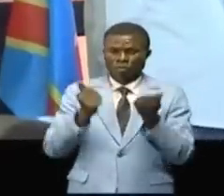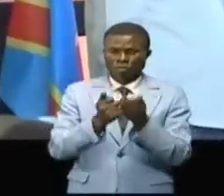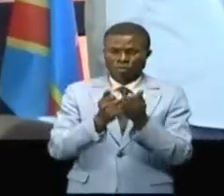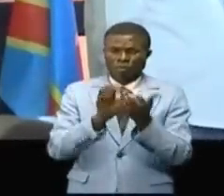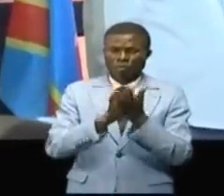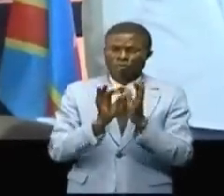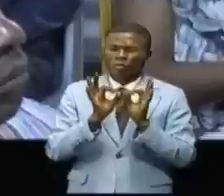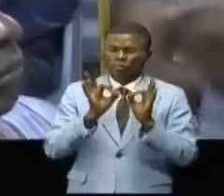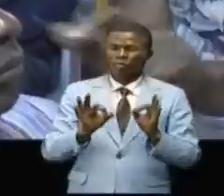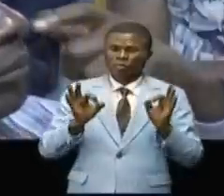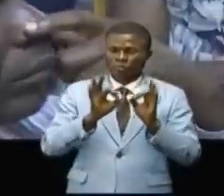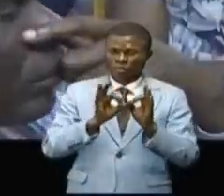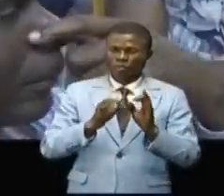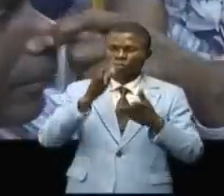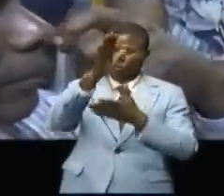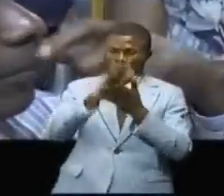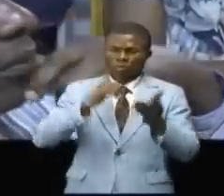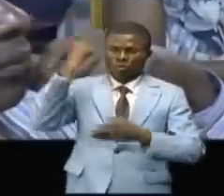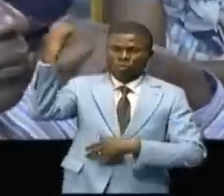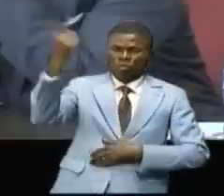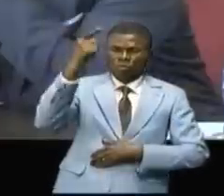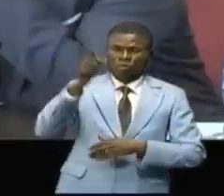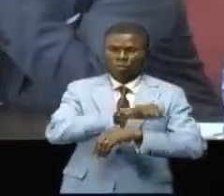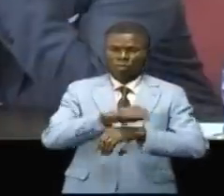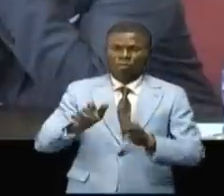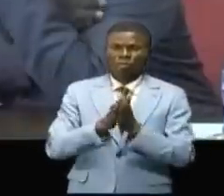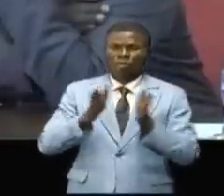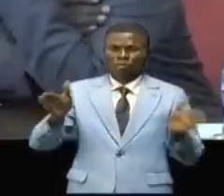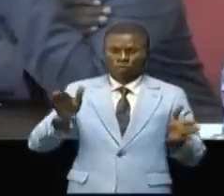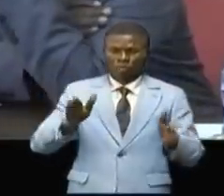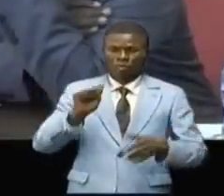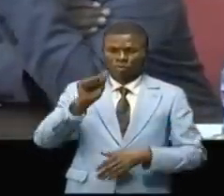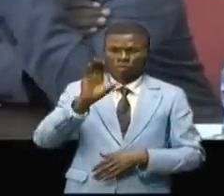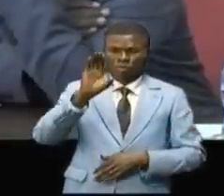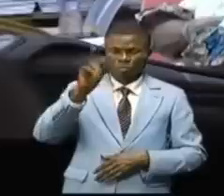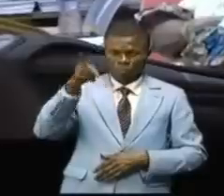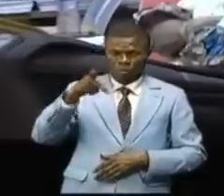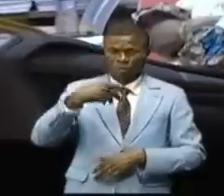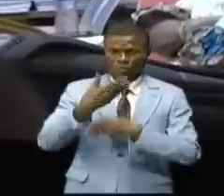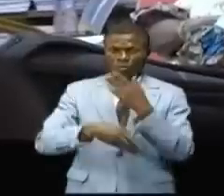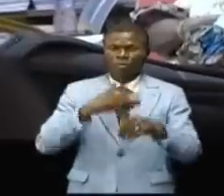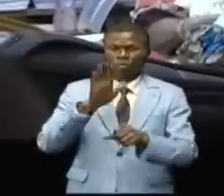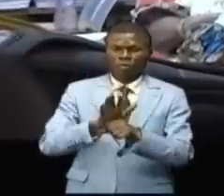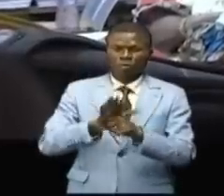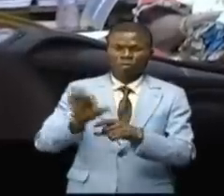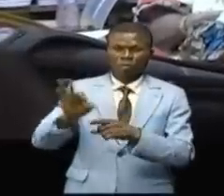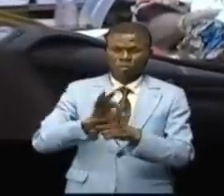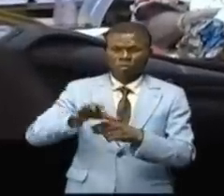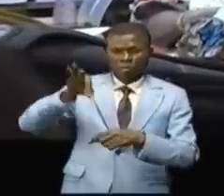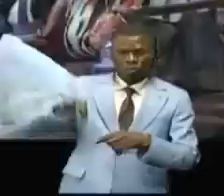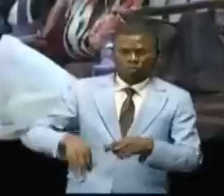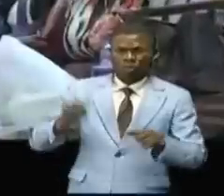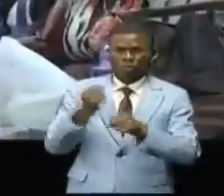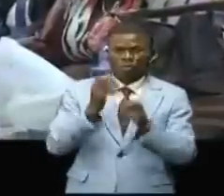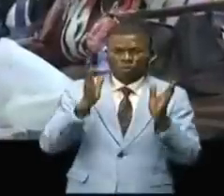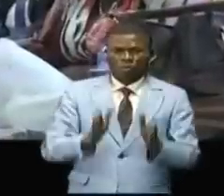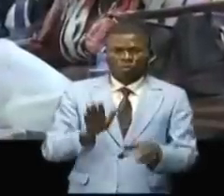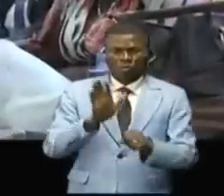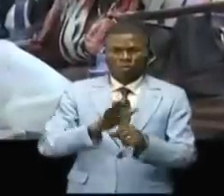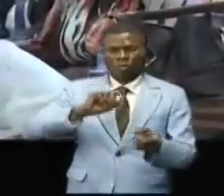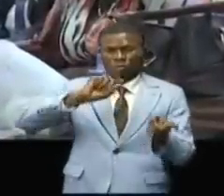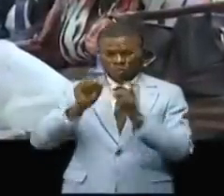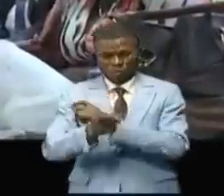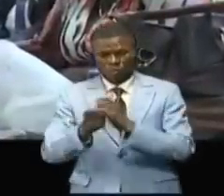intégrer les standards internationaux que la direction générale de l'ACP multiplie les formations en faveur de ses agences. ans. Plusieurs réformes